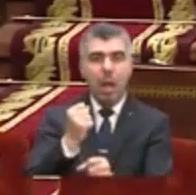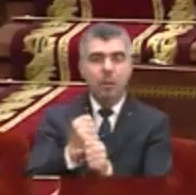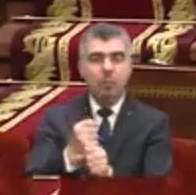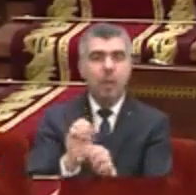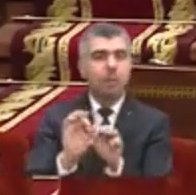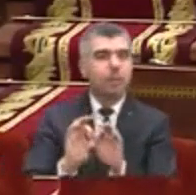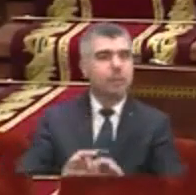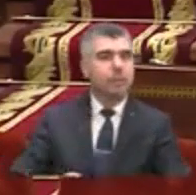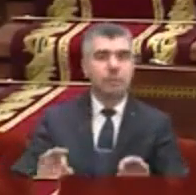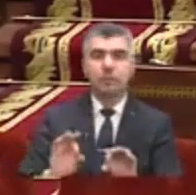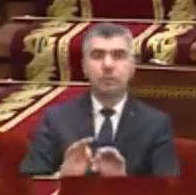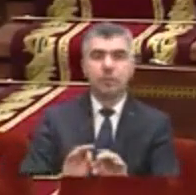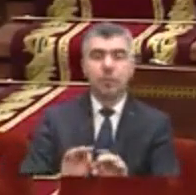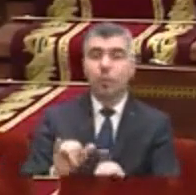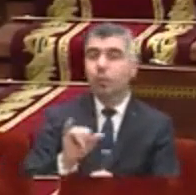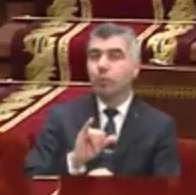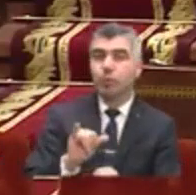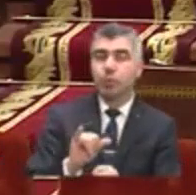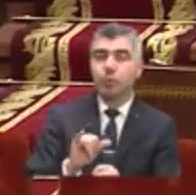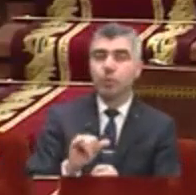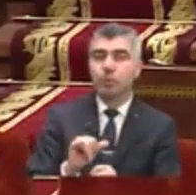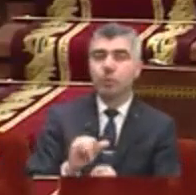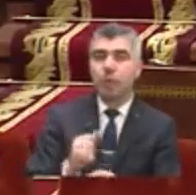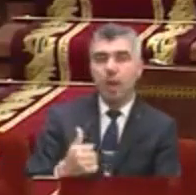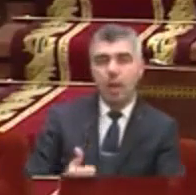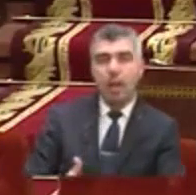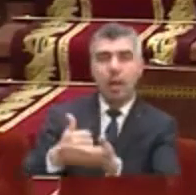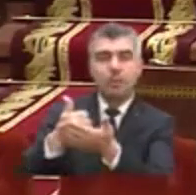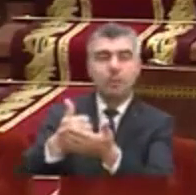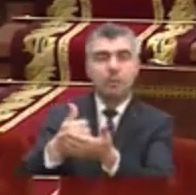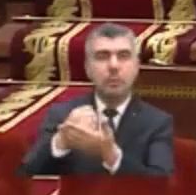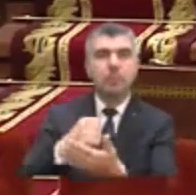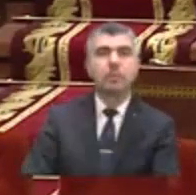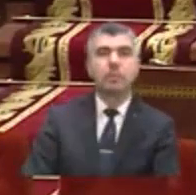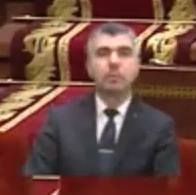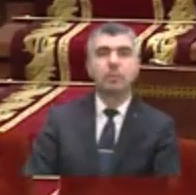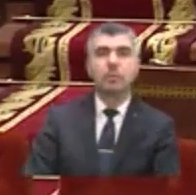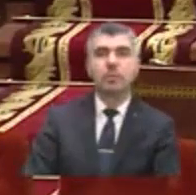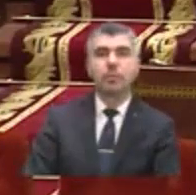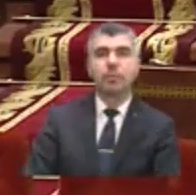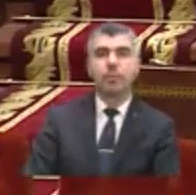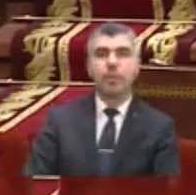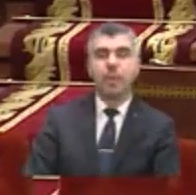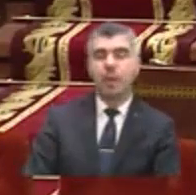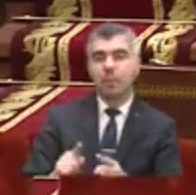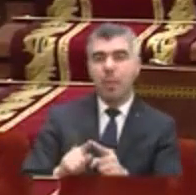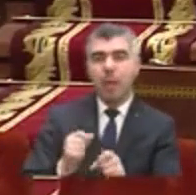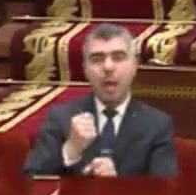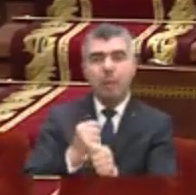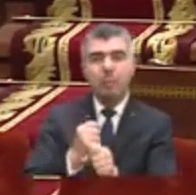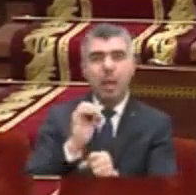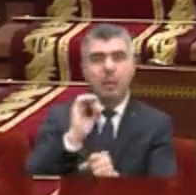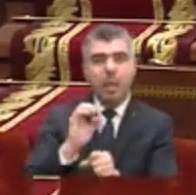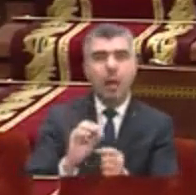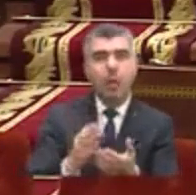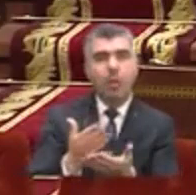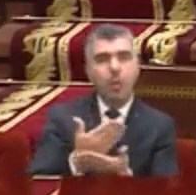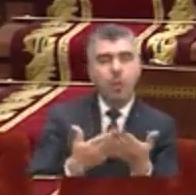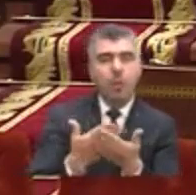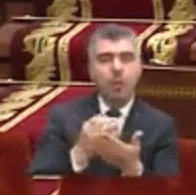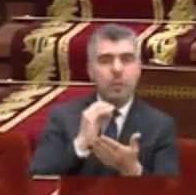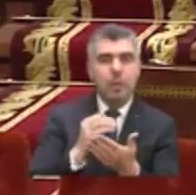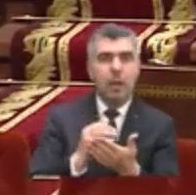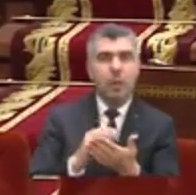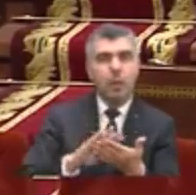فيما يمكن ان يعطيه الشخص من اثناء العمل ديالو على مستوى القدرات